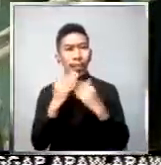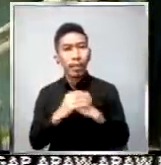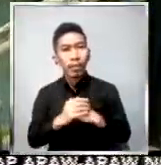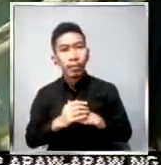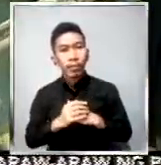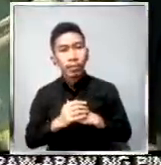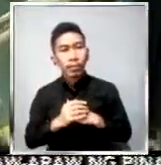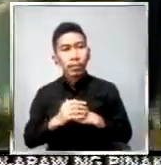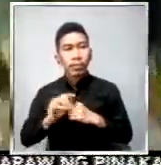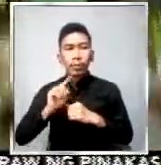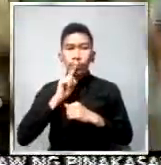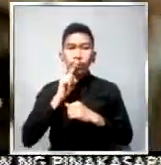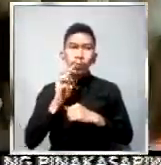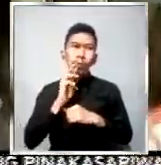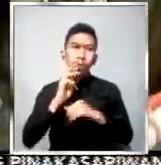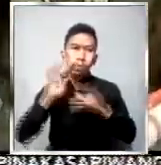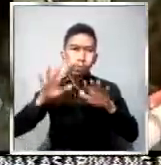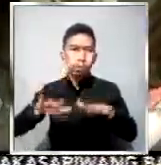alon.